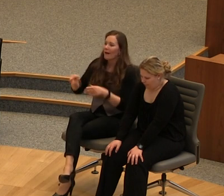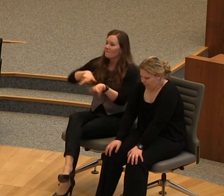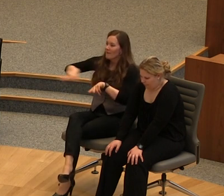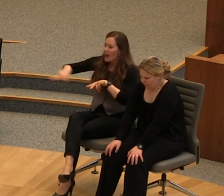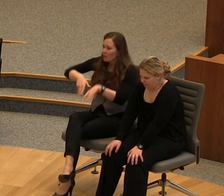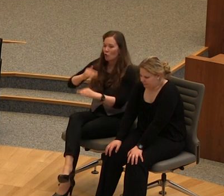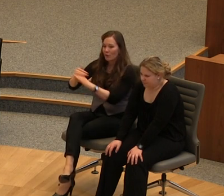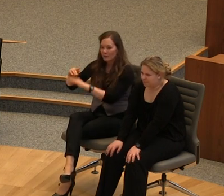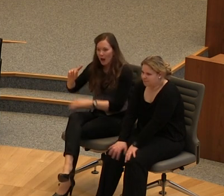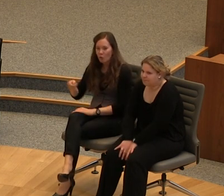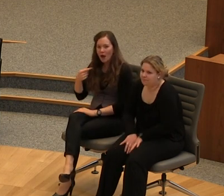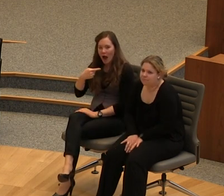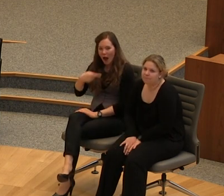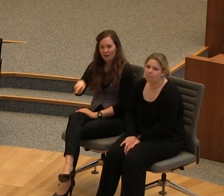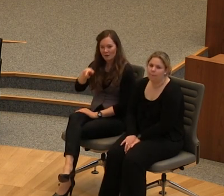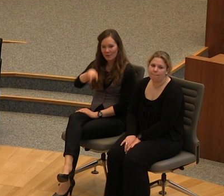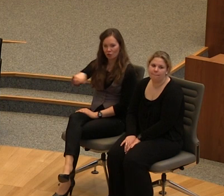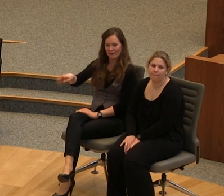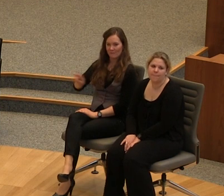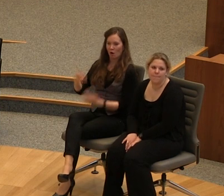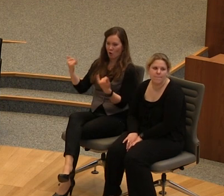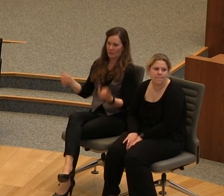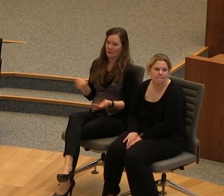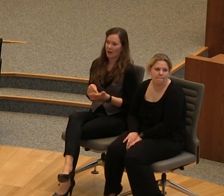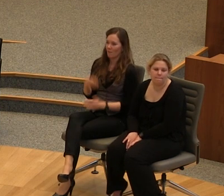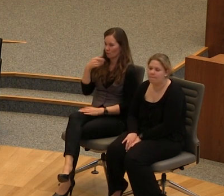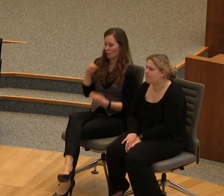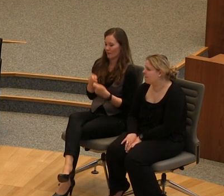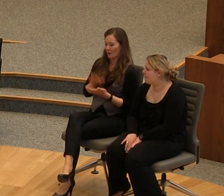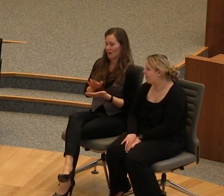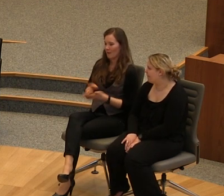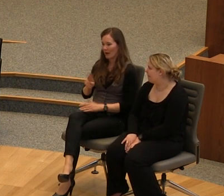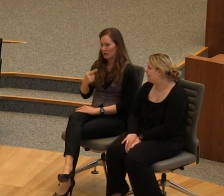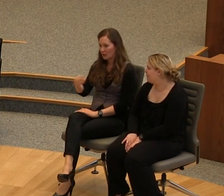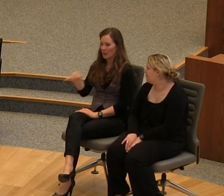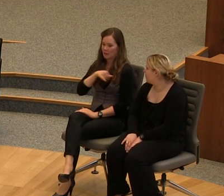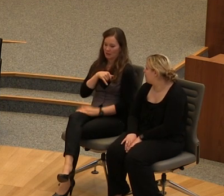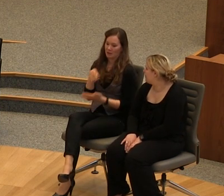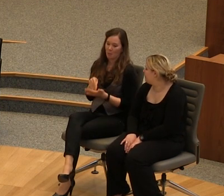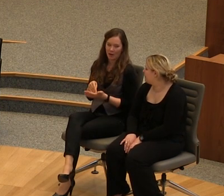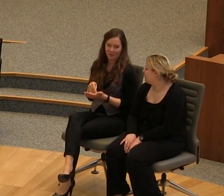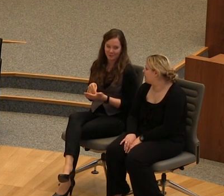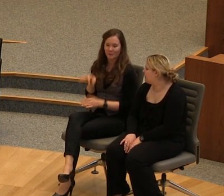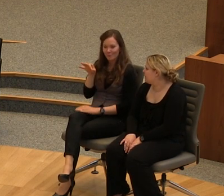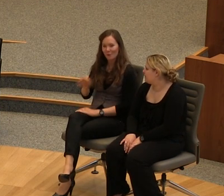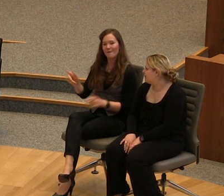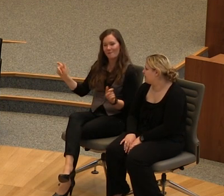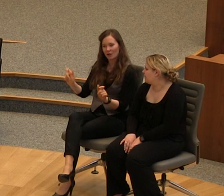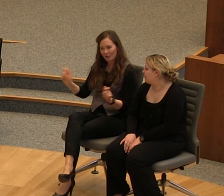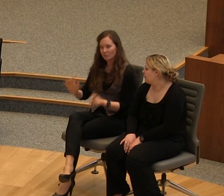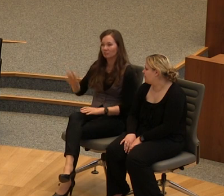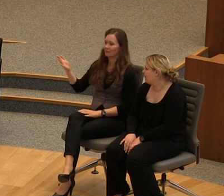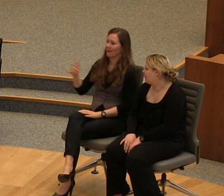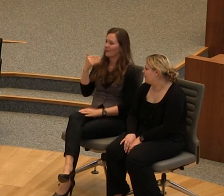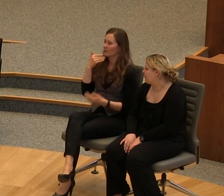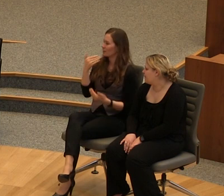Verwaltung und mit allen anderen, die heute hier waren und mit Interesse zum Gelingen der Veranstaltung